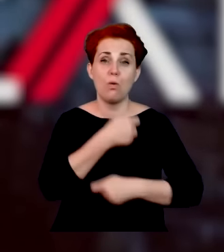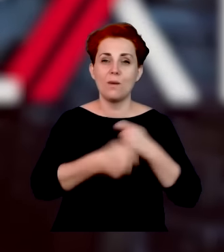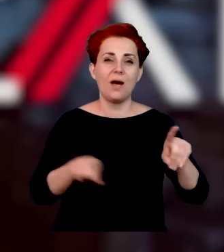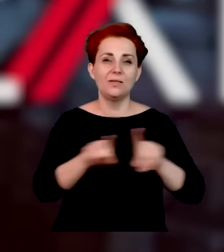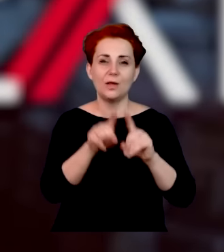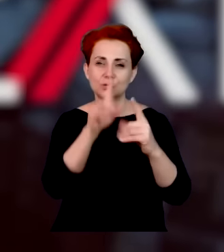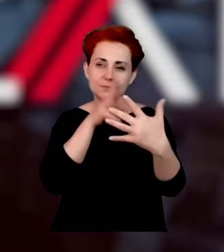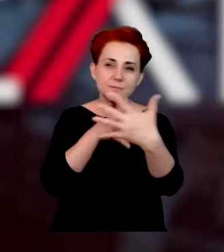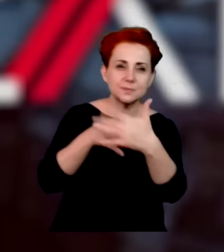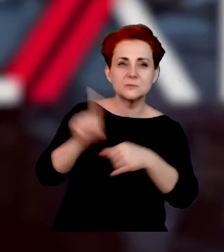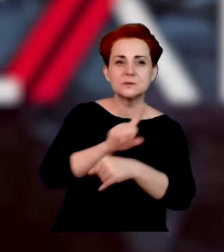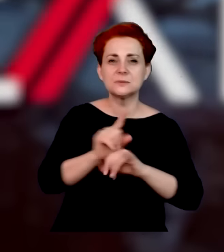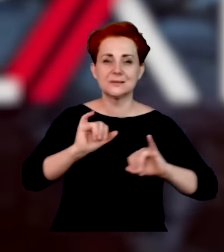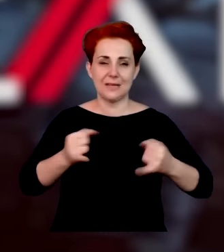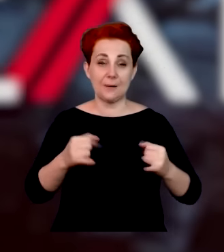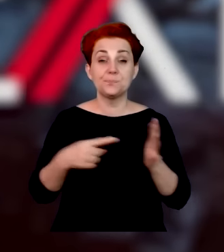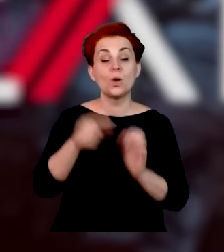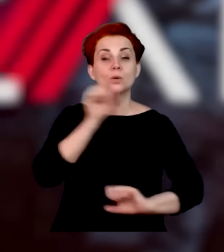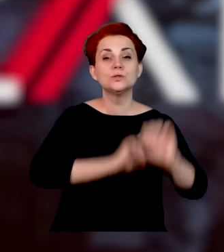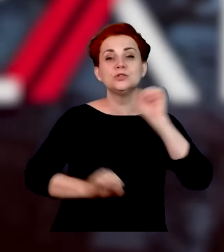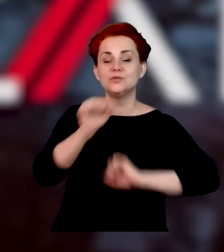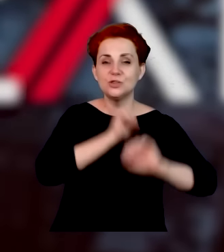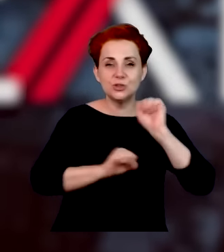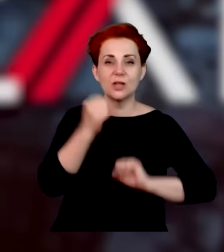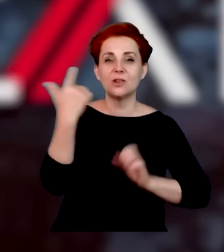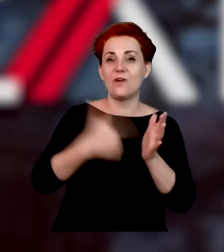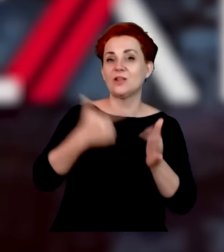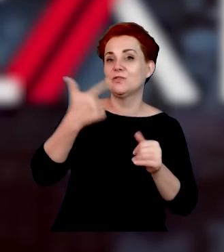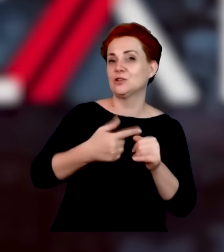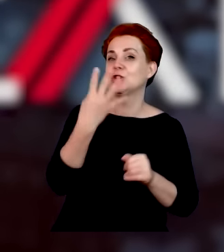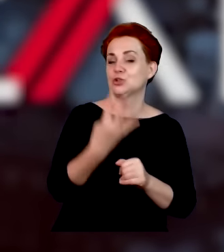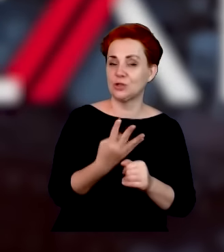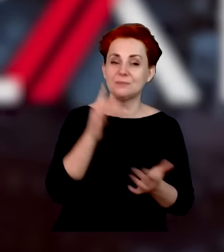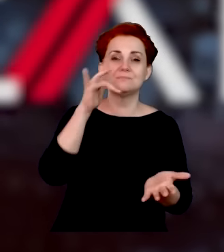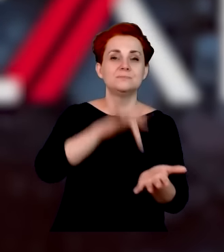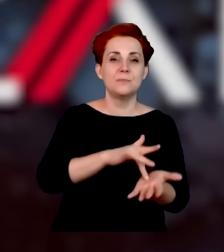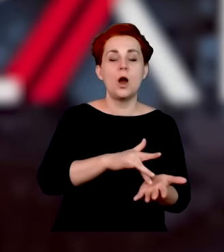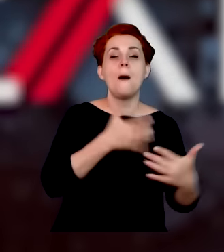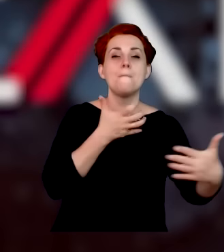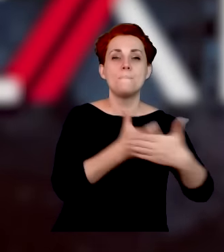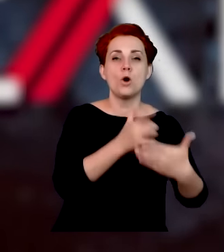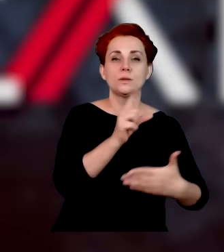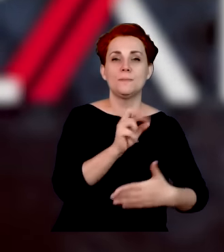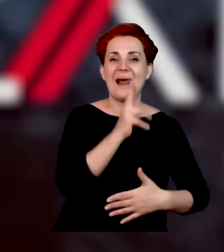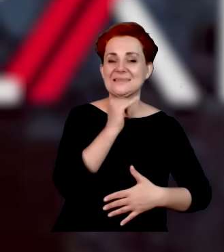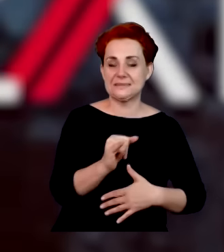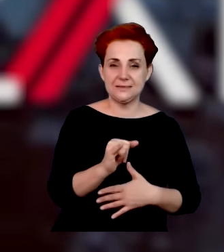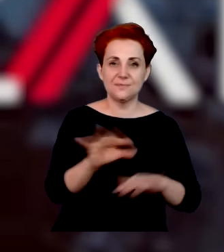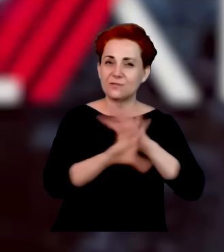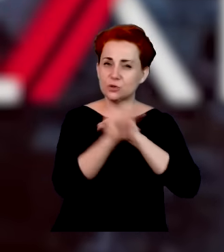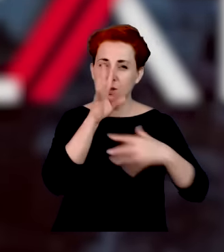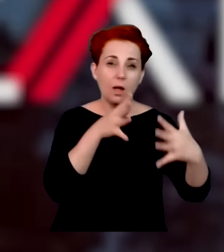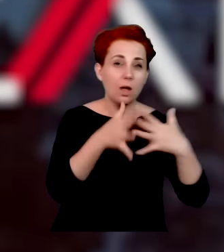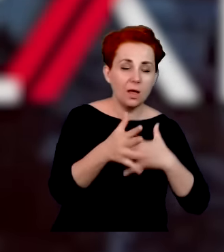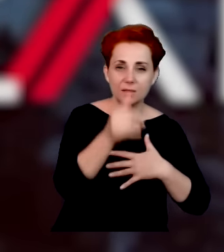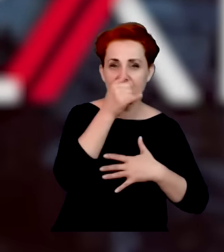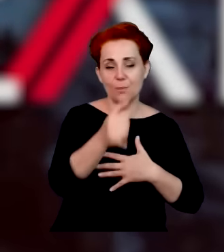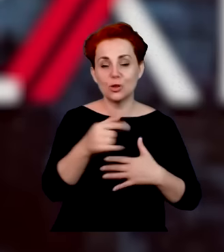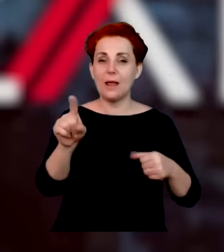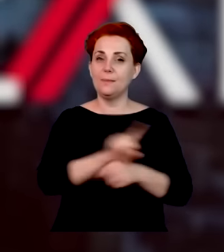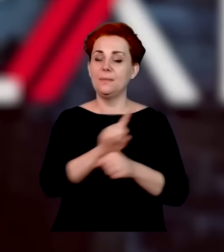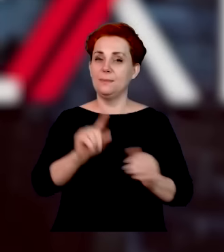zagrożeń. Na tym skupiły się ćwiczenia Rescue 2024 w warszawskim porcie praskim. Wszystkiego przewidzieć się nie da, ale ryzyko warto